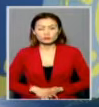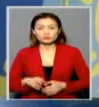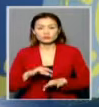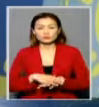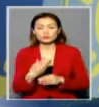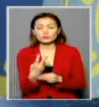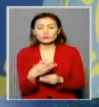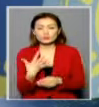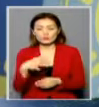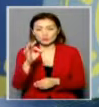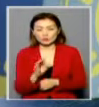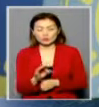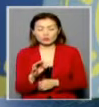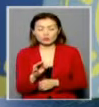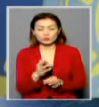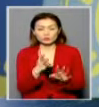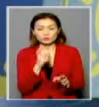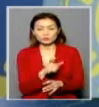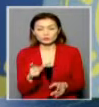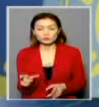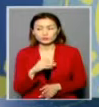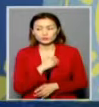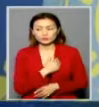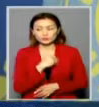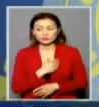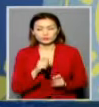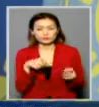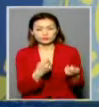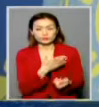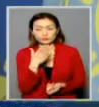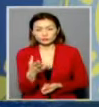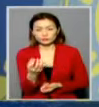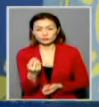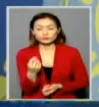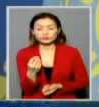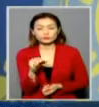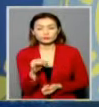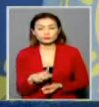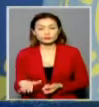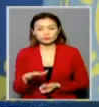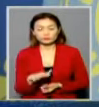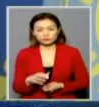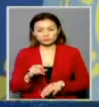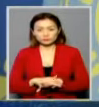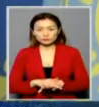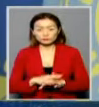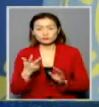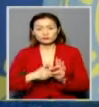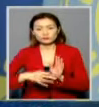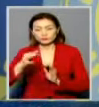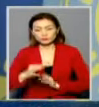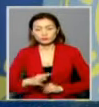есебінен төлемдердің 50%-ын кезекте тұрған азаматтар жекелеген санаттар беріледі. Шығыстардың республикалық бюджеттен ол